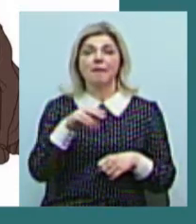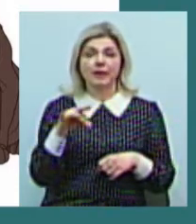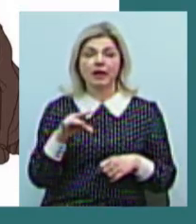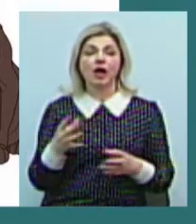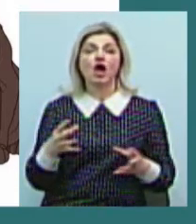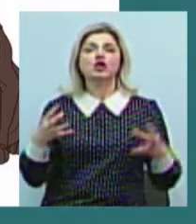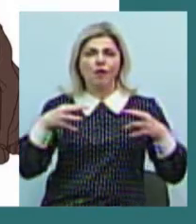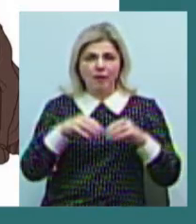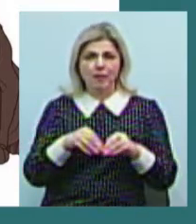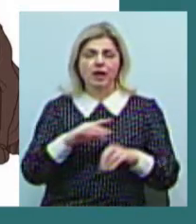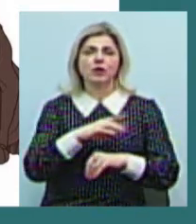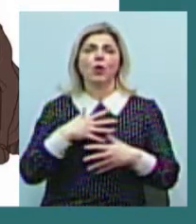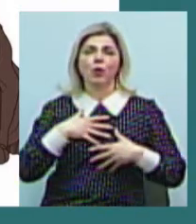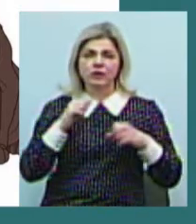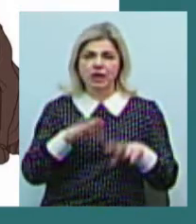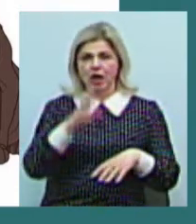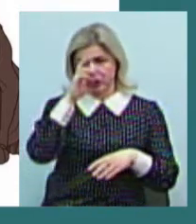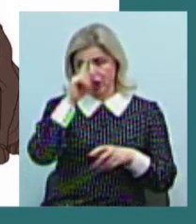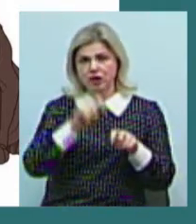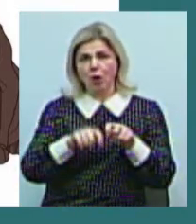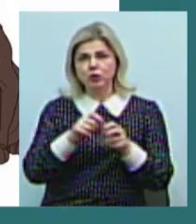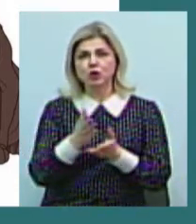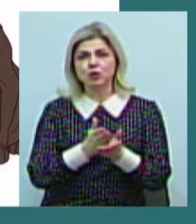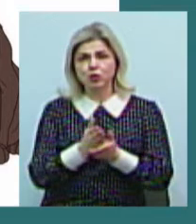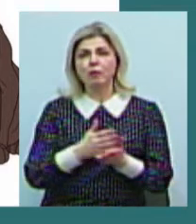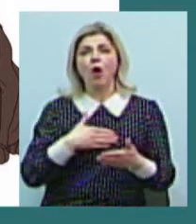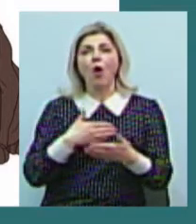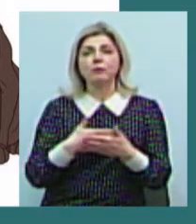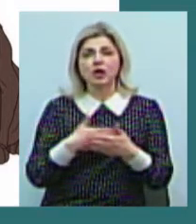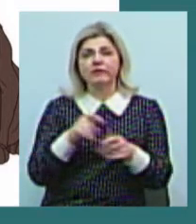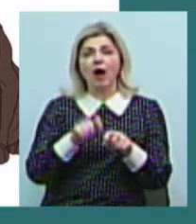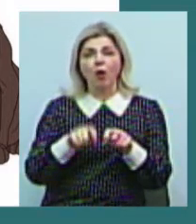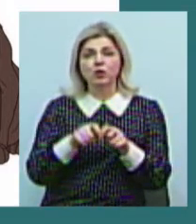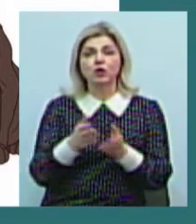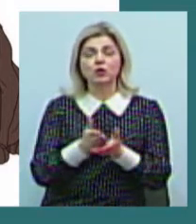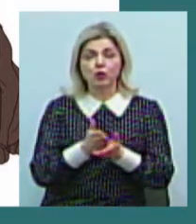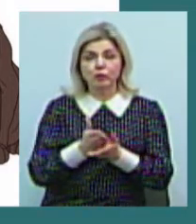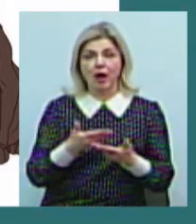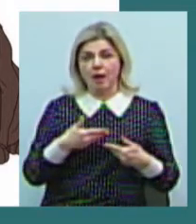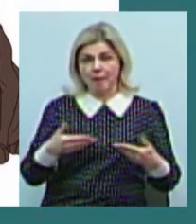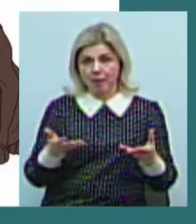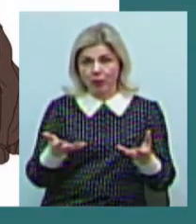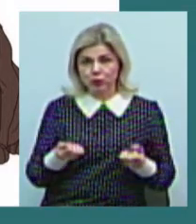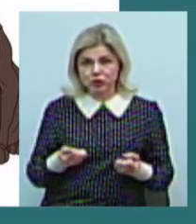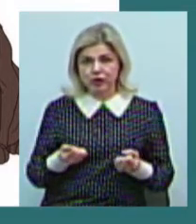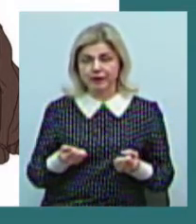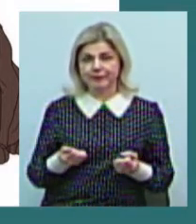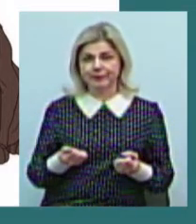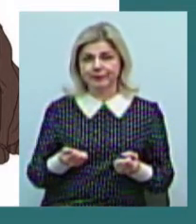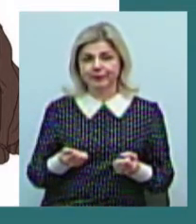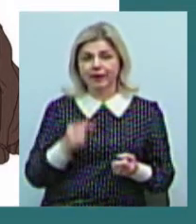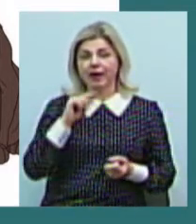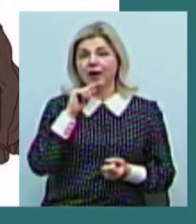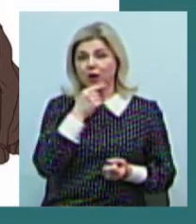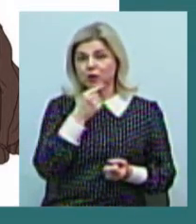совместными усилиями дальше аудитслужбы, общественной аудитслужбы, мы получили, скажем так,